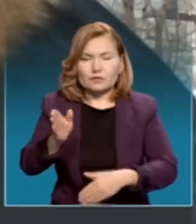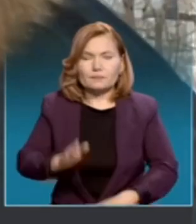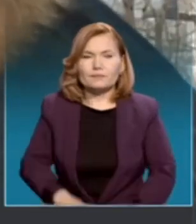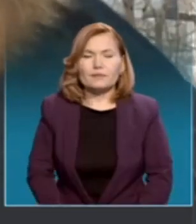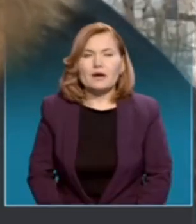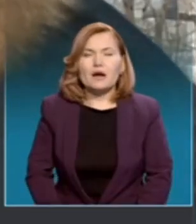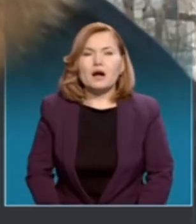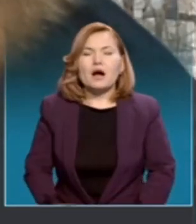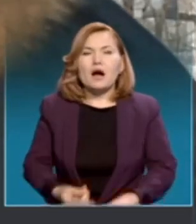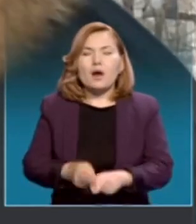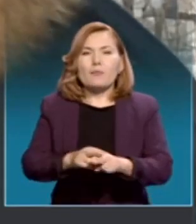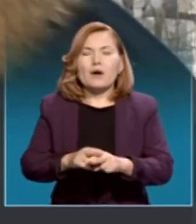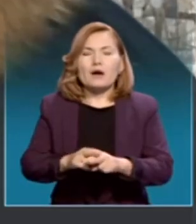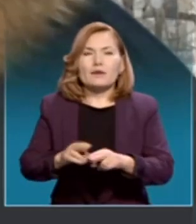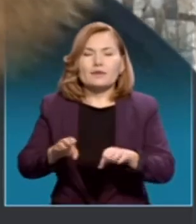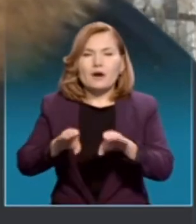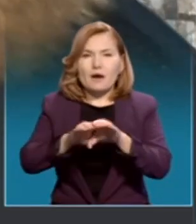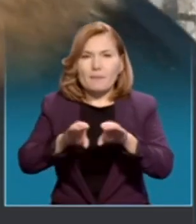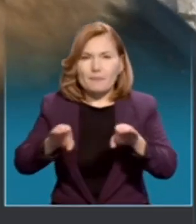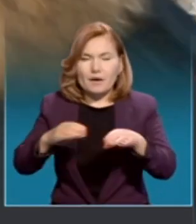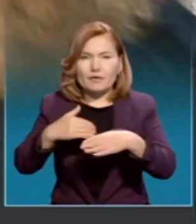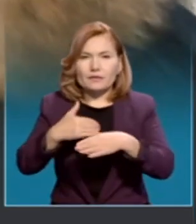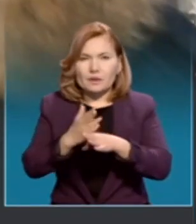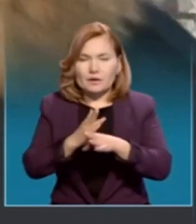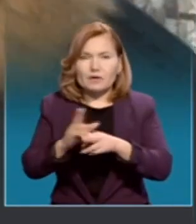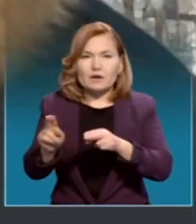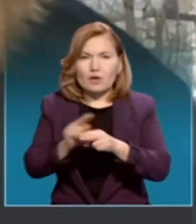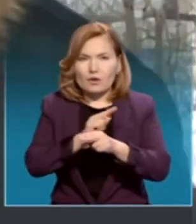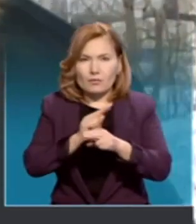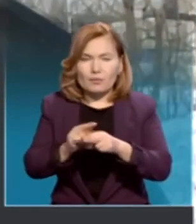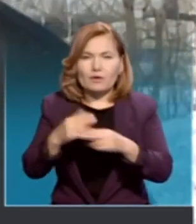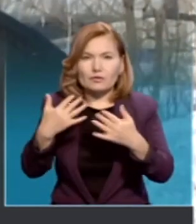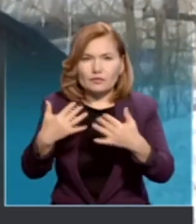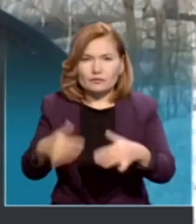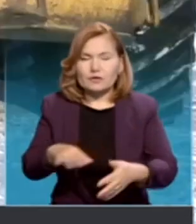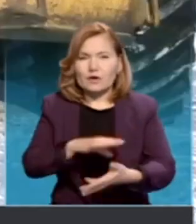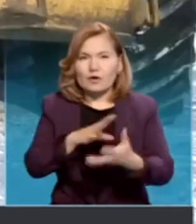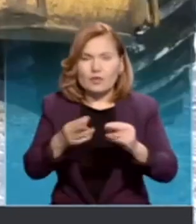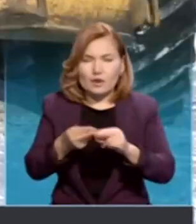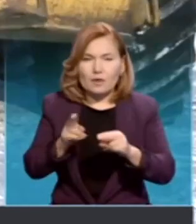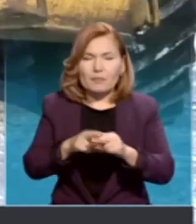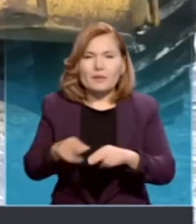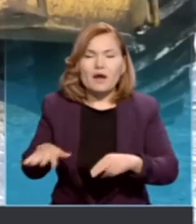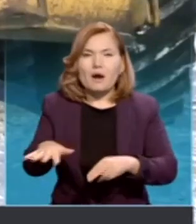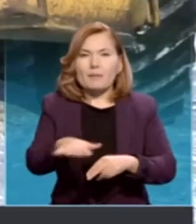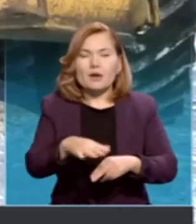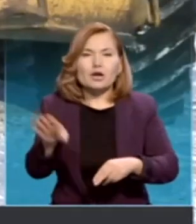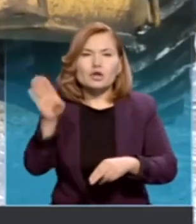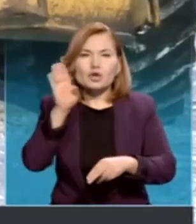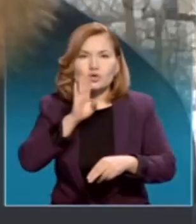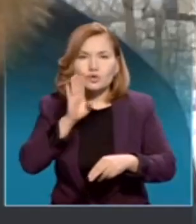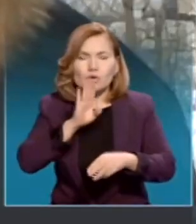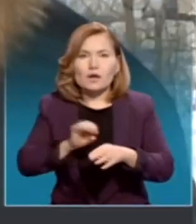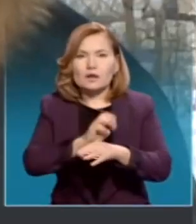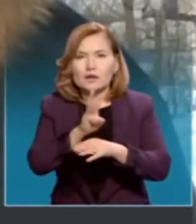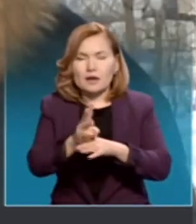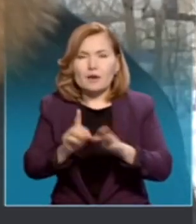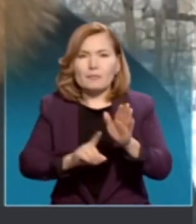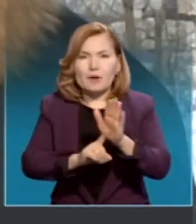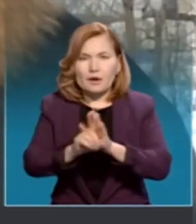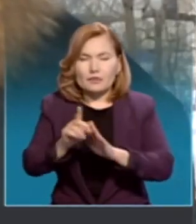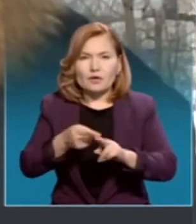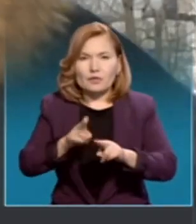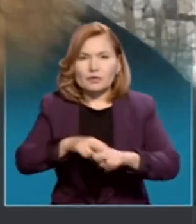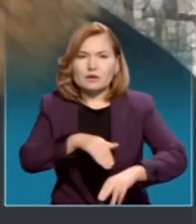минут. Магистральды құбырды қалпына келтіруге бар болғаны 15 минут уақыт кетті. Қазір құбырдың ақау шыққан аумағын суға толтырып жатырмыз. Шамамен 1-2 сағатта